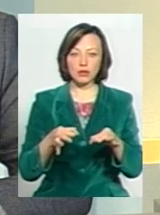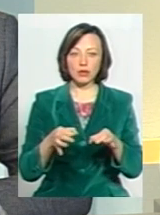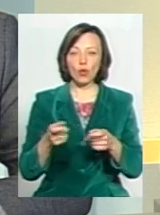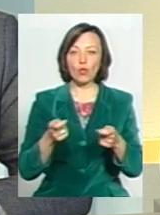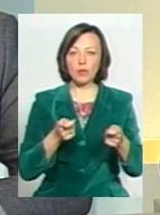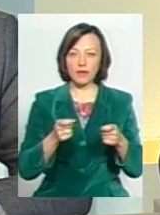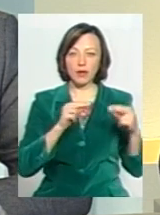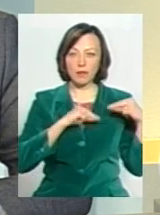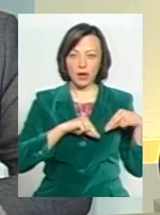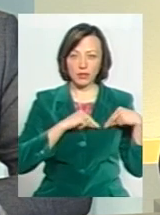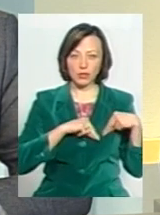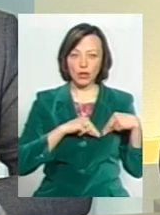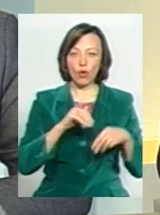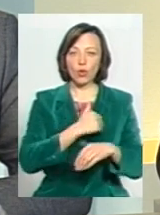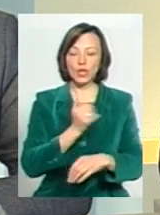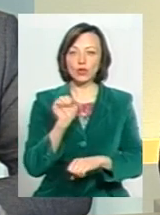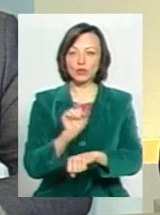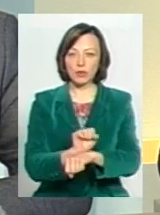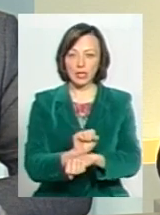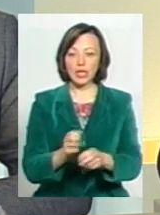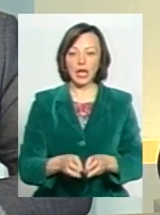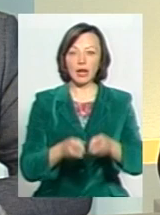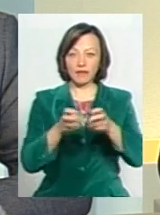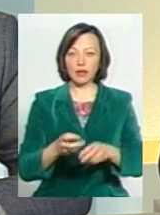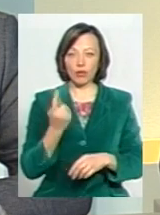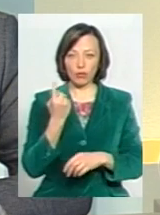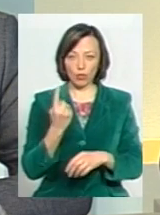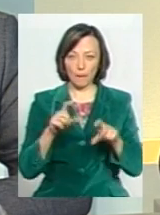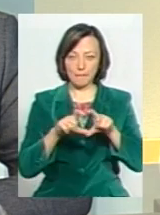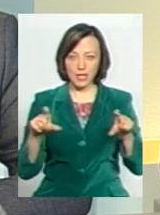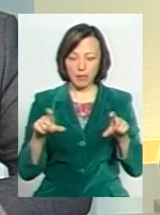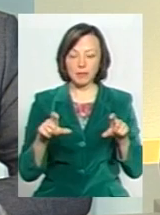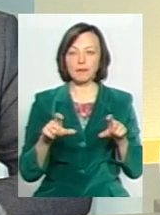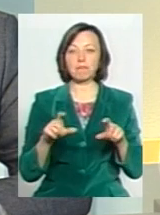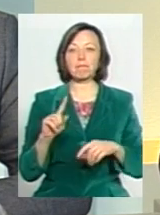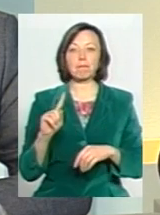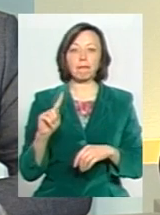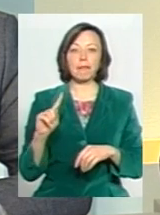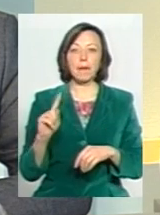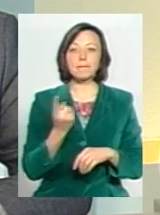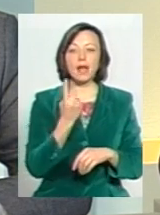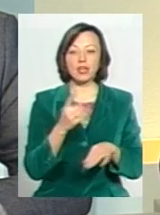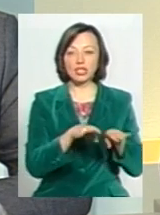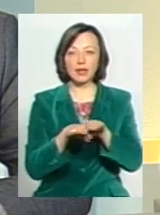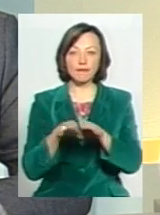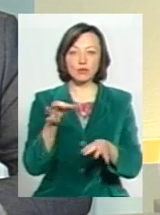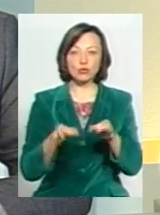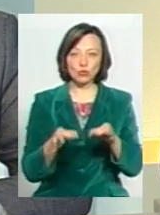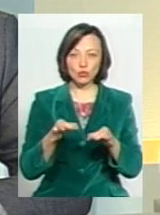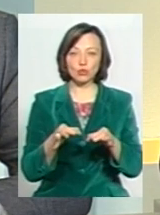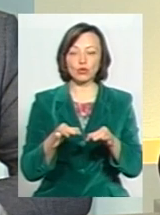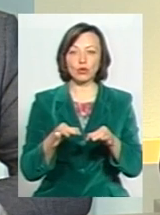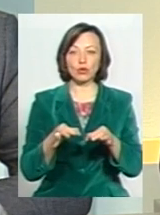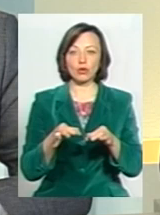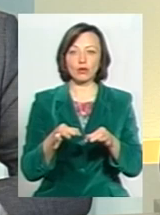управління праці хотіло зупинити ліфти одного підприємства. Перший окружний суд виграв